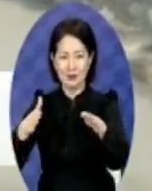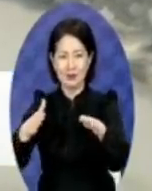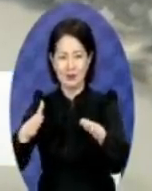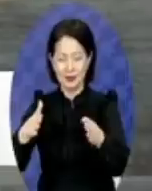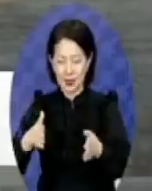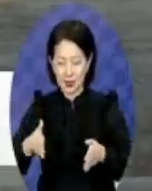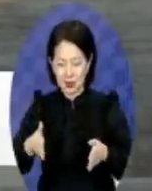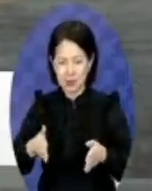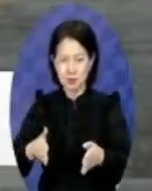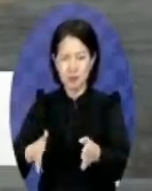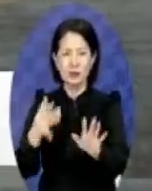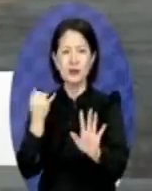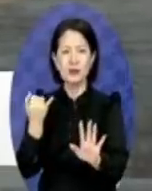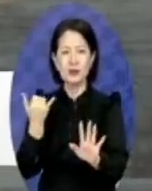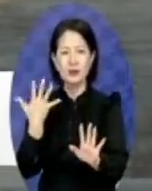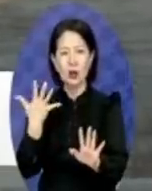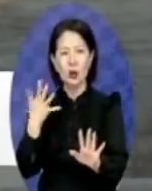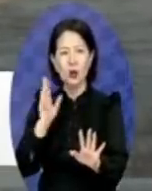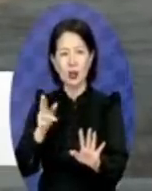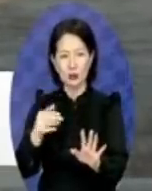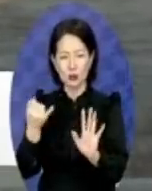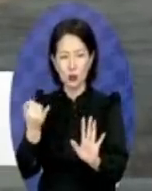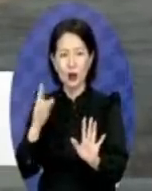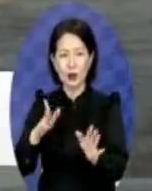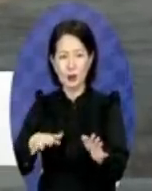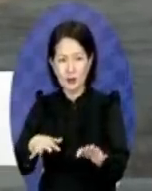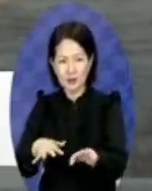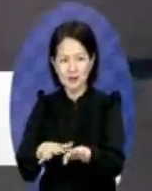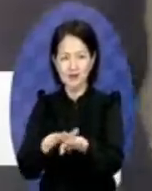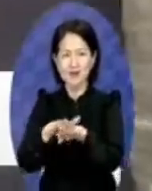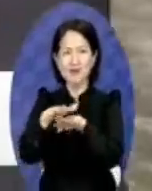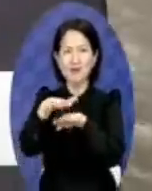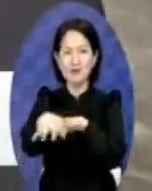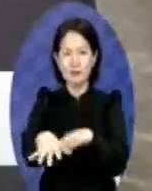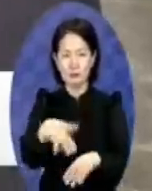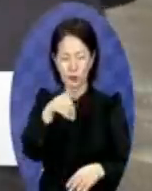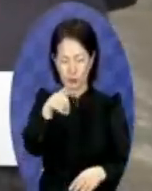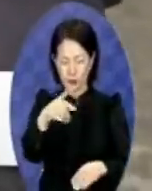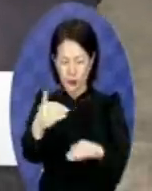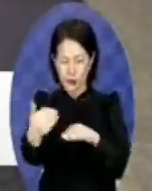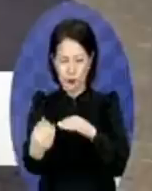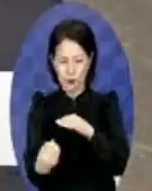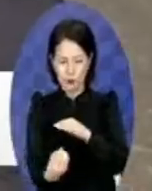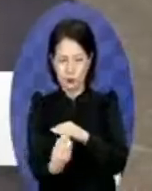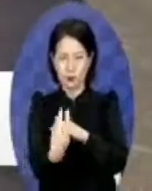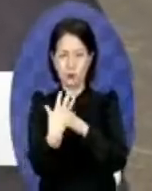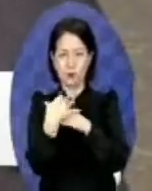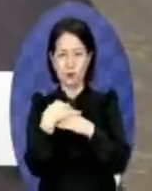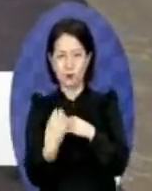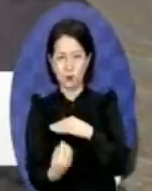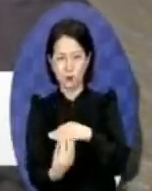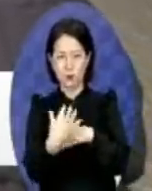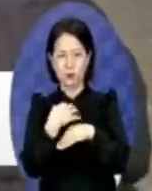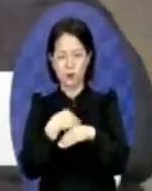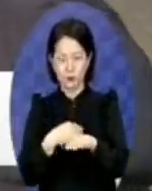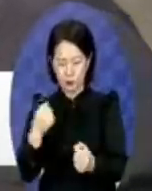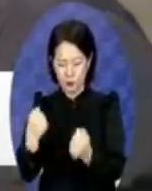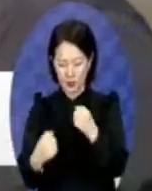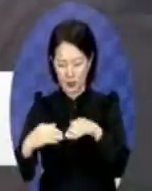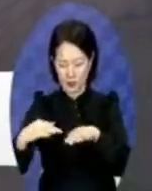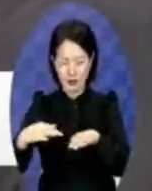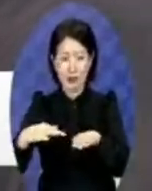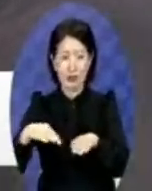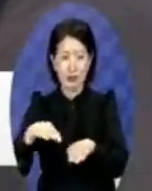км үржилдэг. Ундар гол ерөөсөө Динжи мянганхаа захын тэр цаанаас дээрээс яваа. Боржуураас ингэж ундарч хасч ирээд энэ шиг зам руугаа хэлчихэ бид нэр